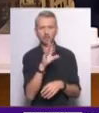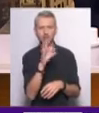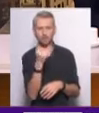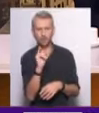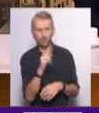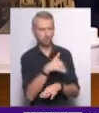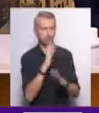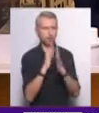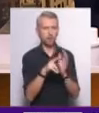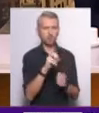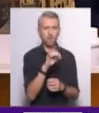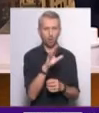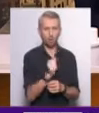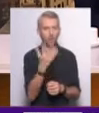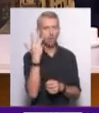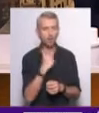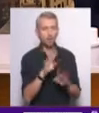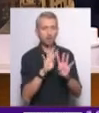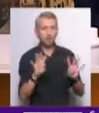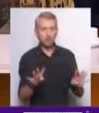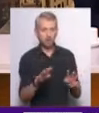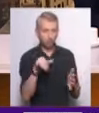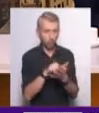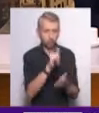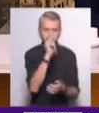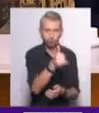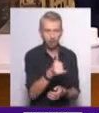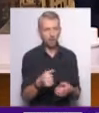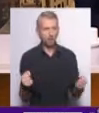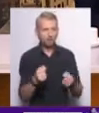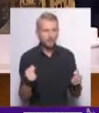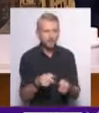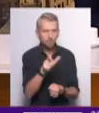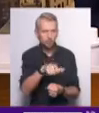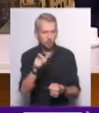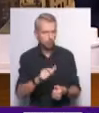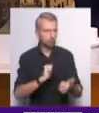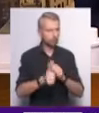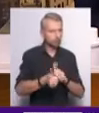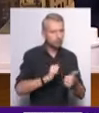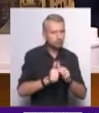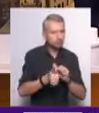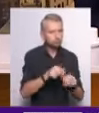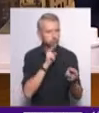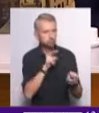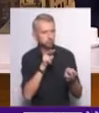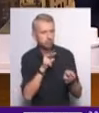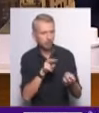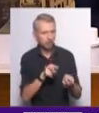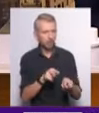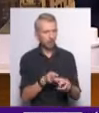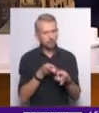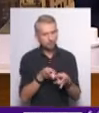Перова, коли не дали поставити паркан. Дійсно, взимку люди чергували в намети. Чергували, стояли, так? Так, буржуйки